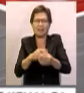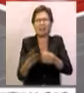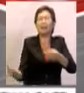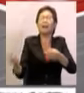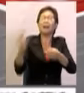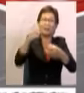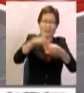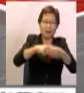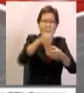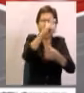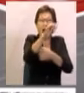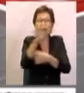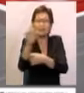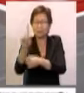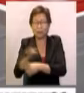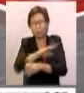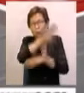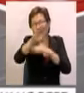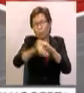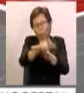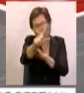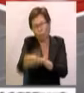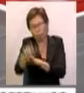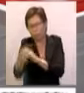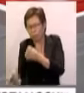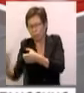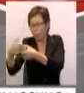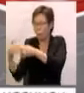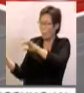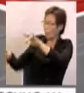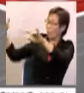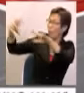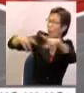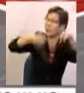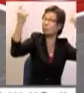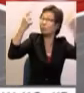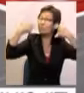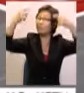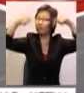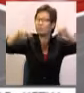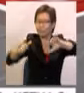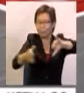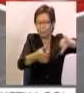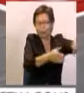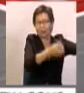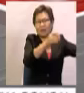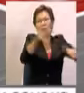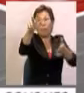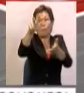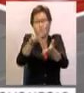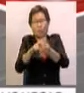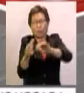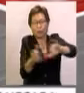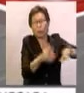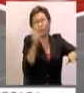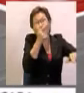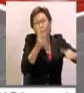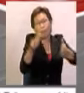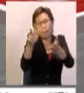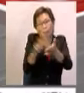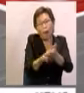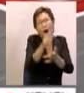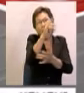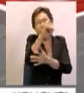isu iCert. Semua pihak yang akan menyertai perhimpunan bagi meraihkan kejayaan menolak ratifikasi iCert Sabtu ini